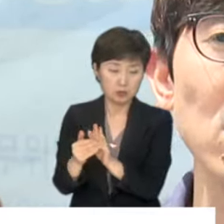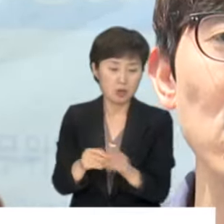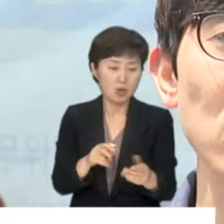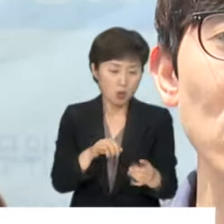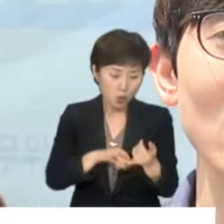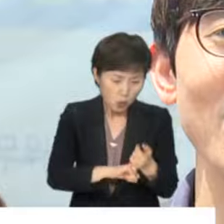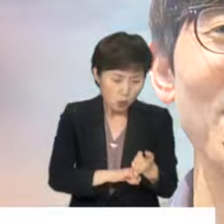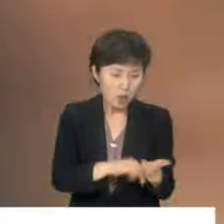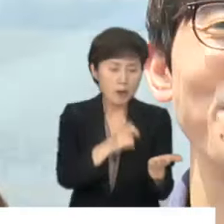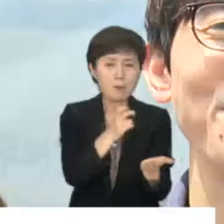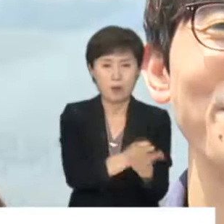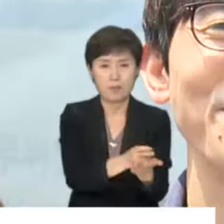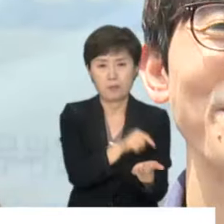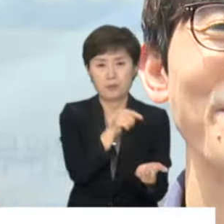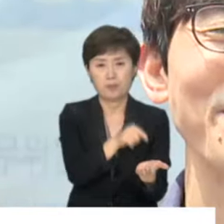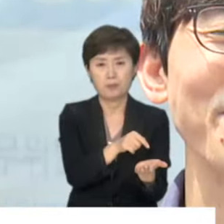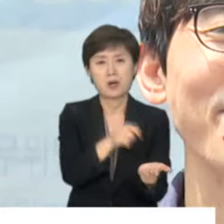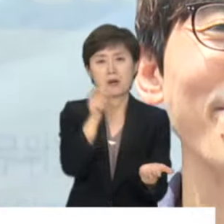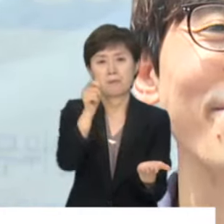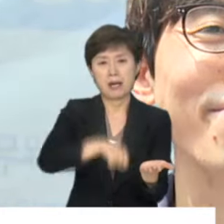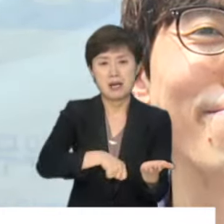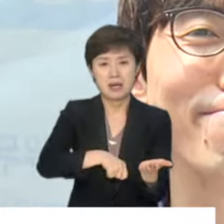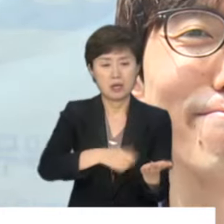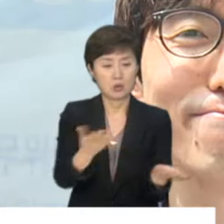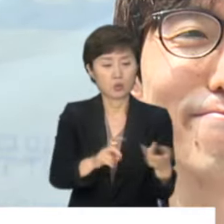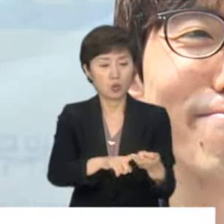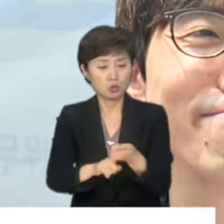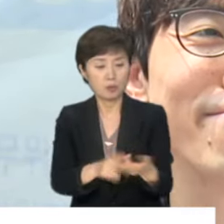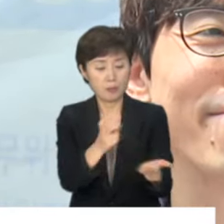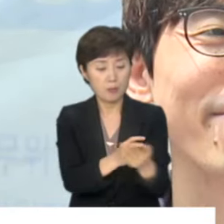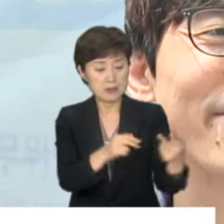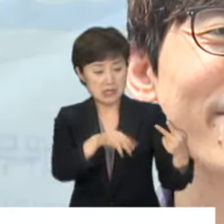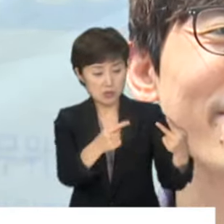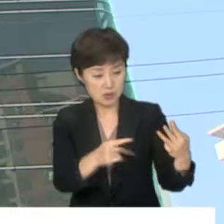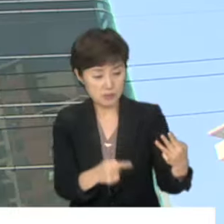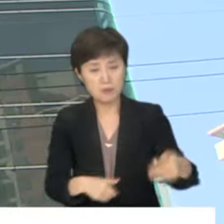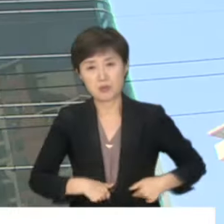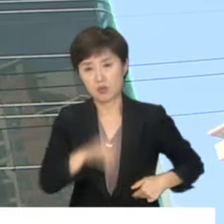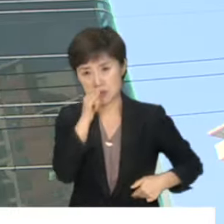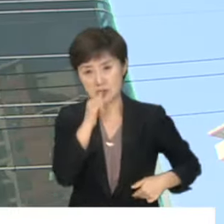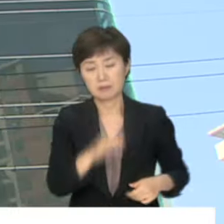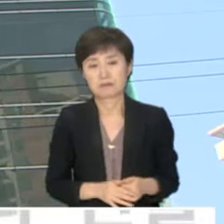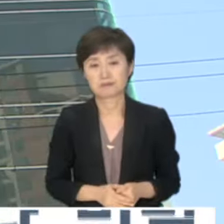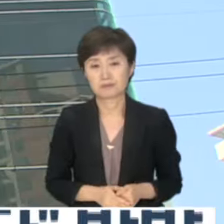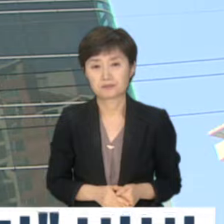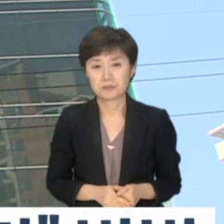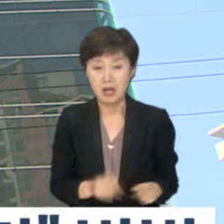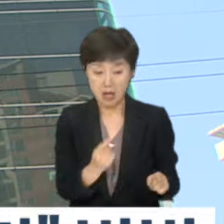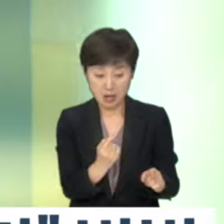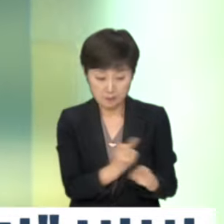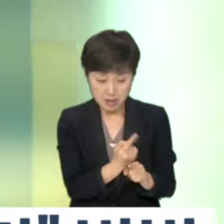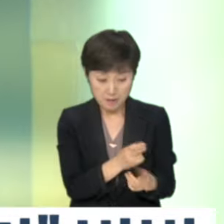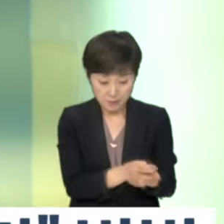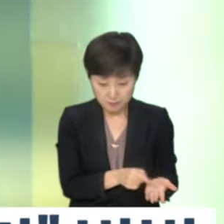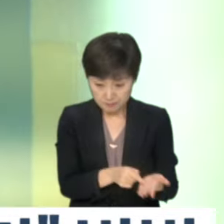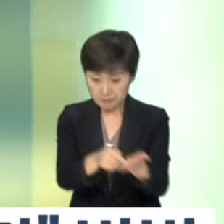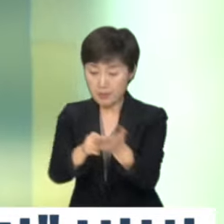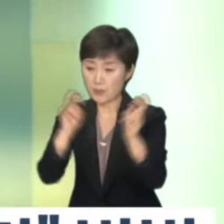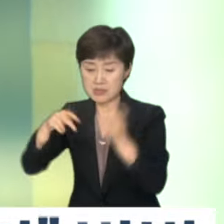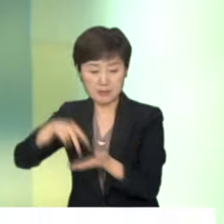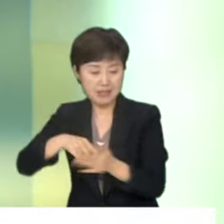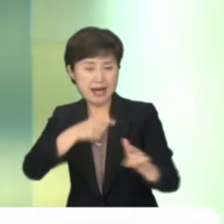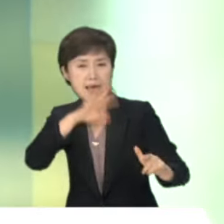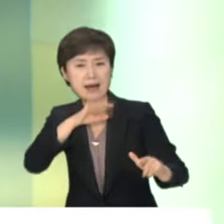정말 최소한으로 필요한 법이 노조법 2, 3조라고 생각합니다. 개정안이 발의되자 경영계는